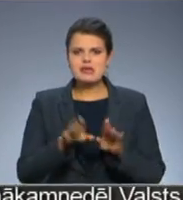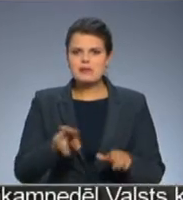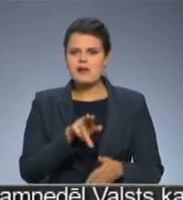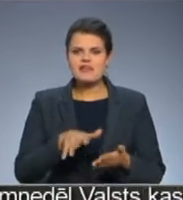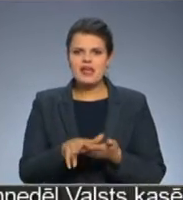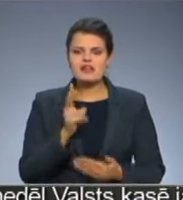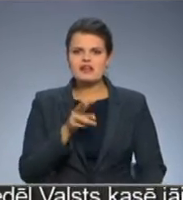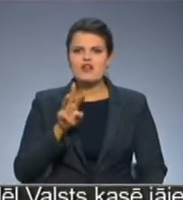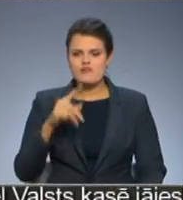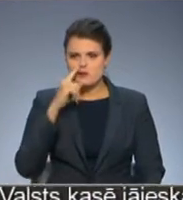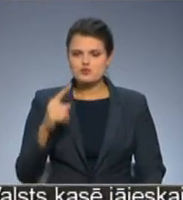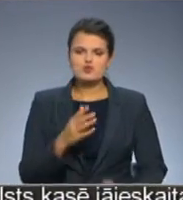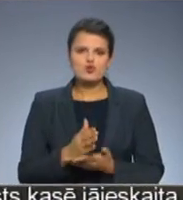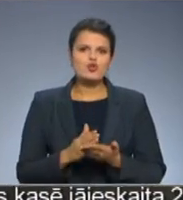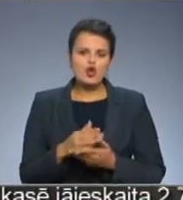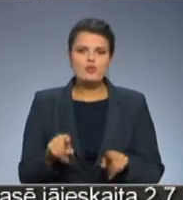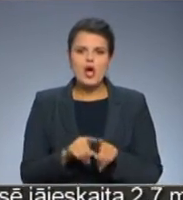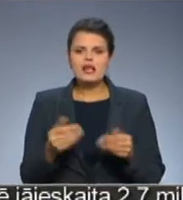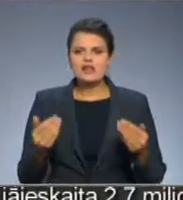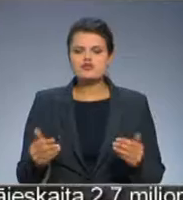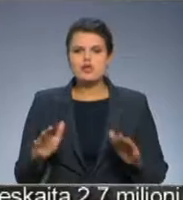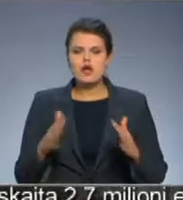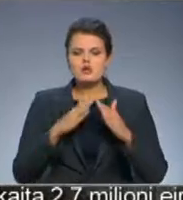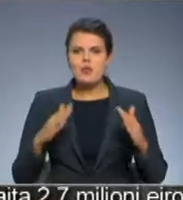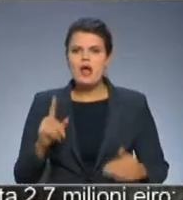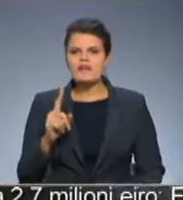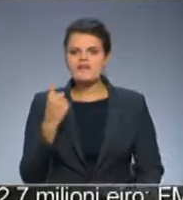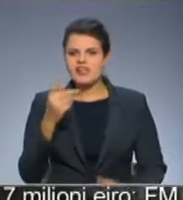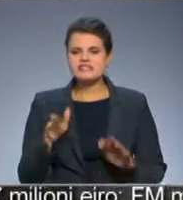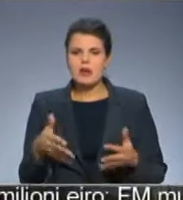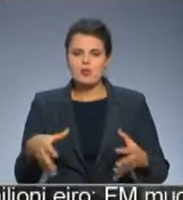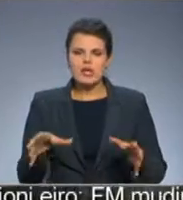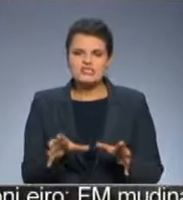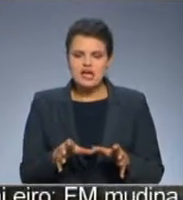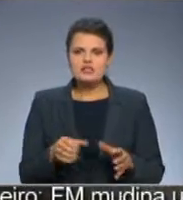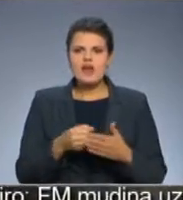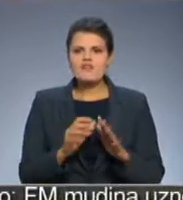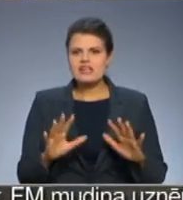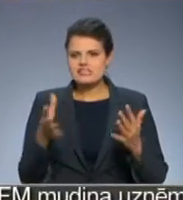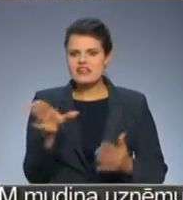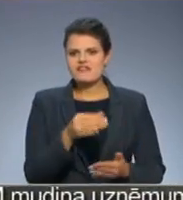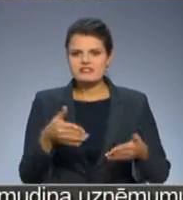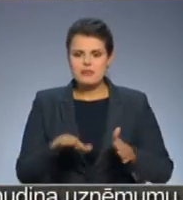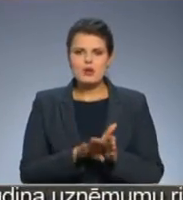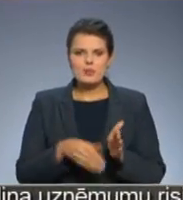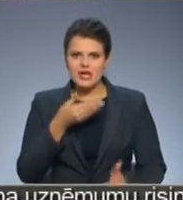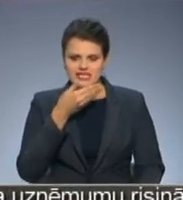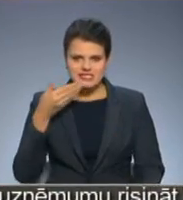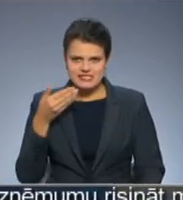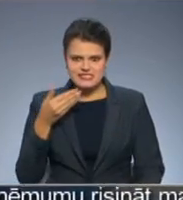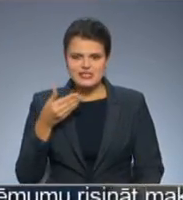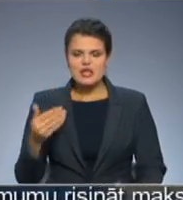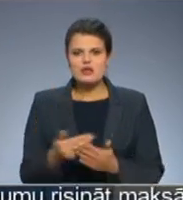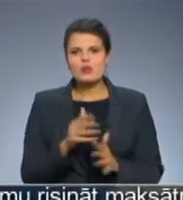neiztērēto kilovatstundu normu. Turklāt esošajā katlmājā ir tikai viens apkurses katls. Tā vārīs gadījumā visu Ugālu palikt bez siltuma.